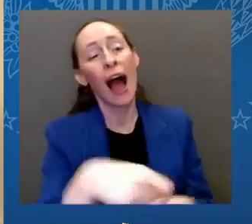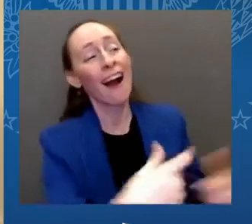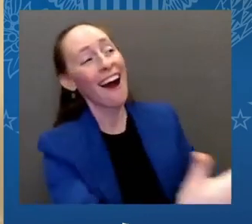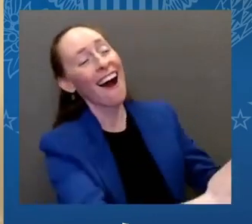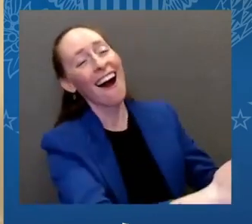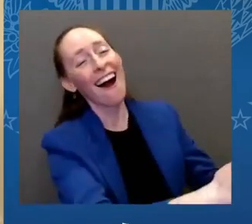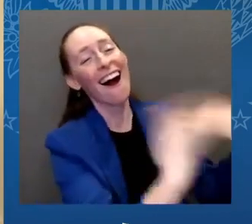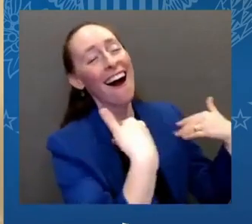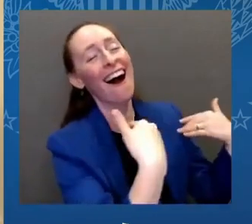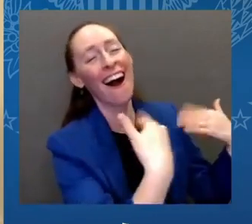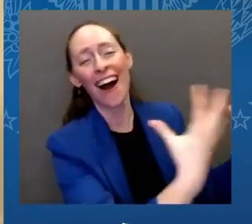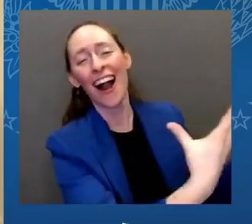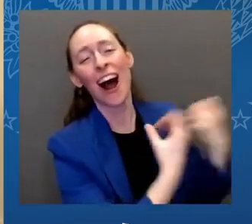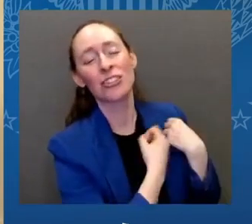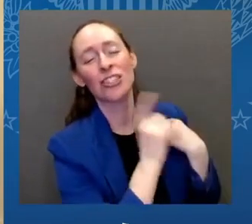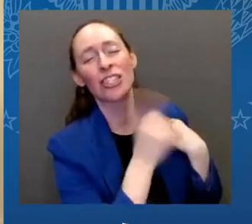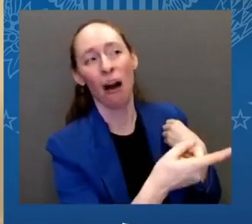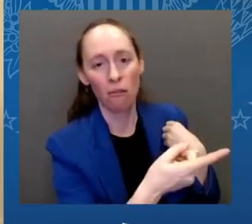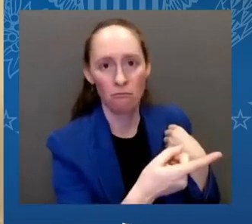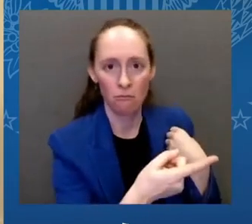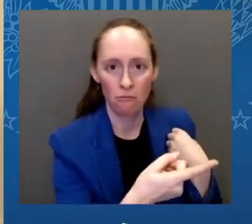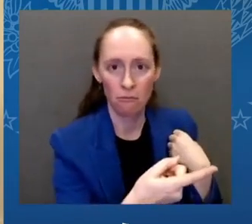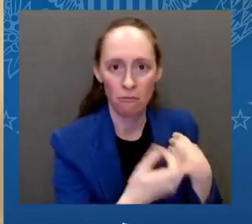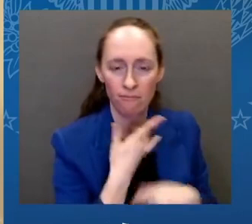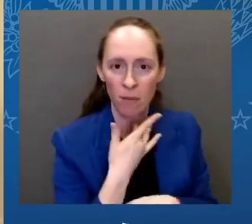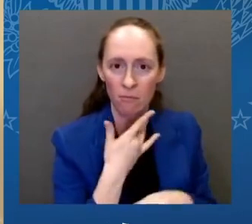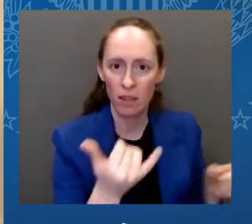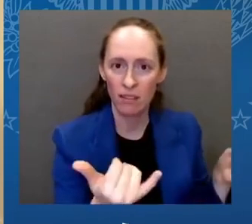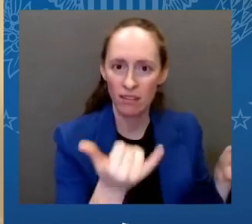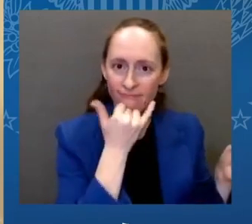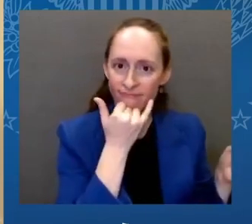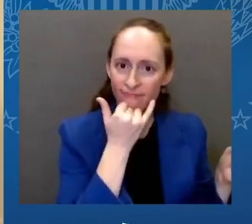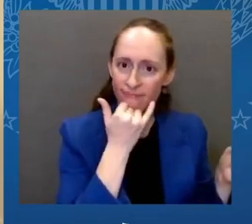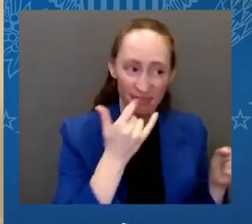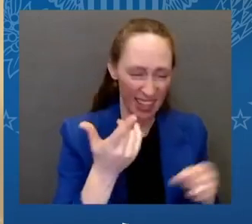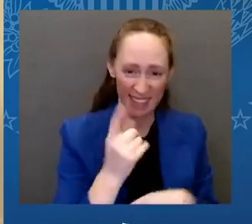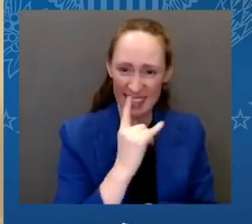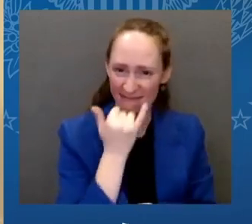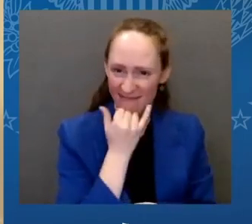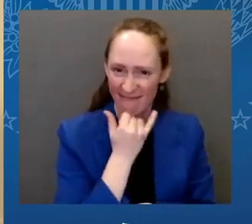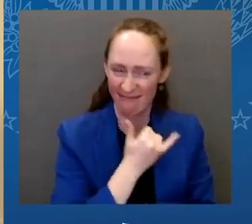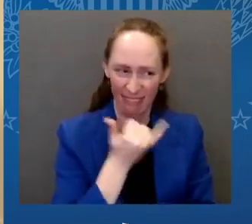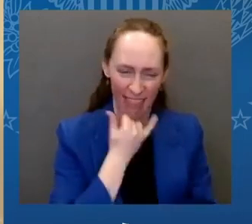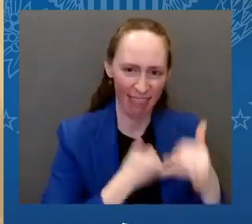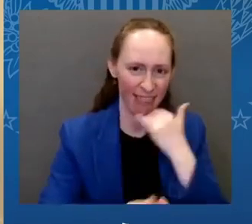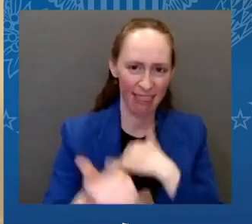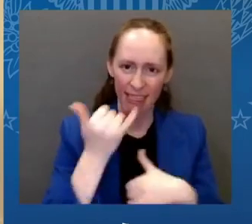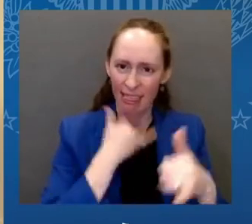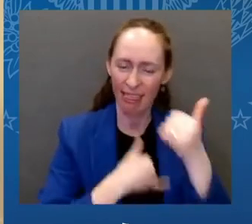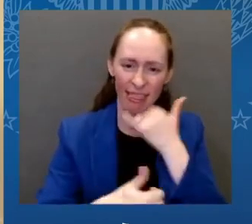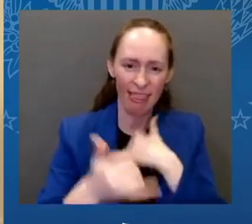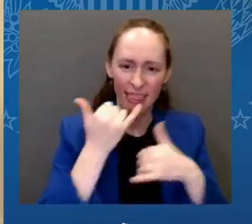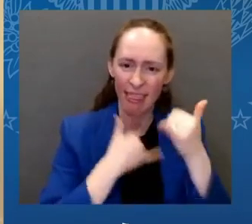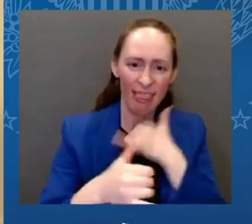із відкритими обіймами. А він був неправ, неправ, неправ, неправ. Чим швидше він зрозуміє, що він не